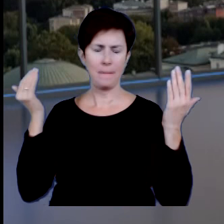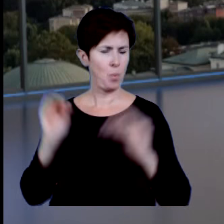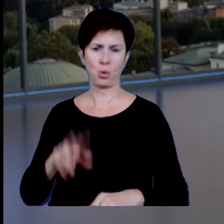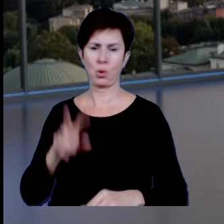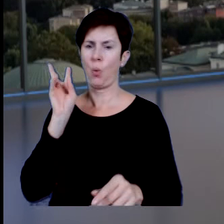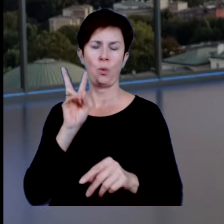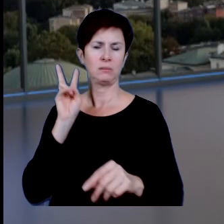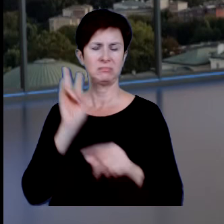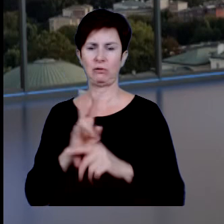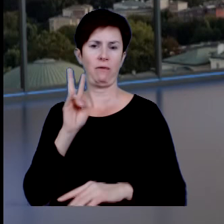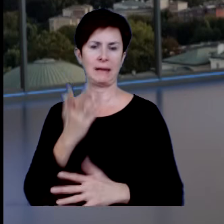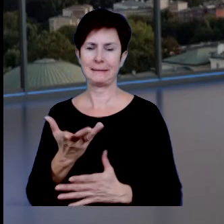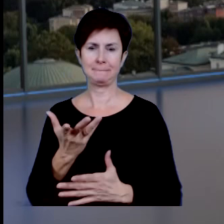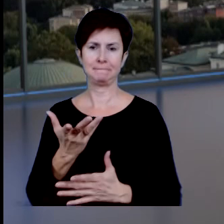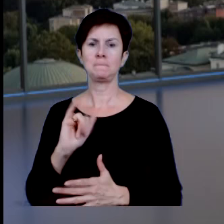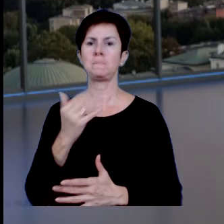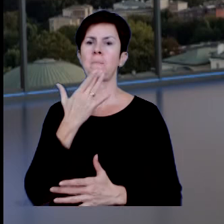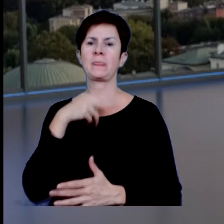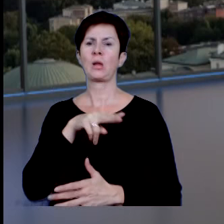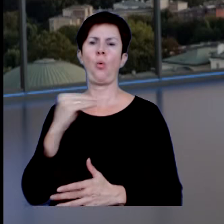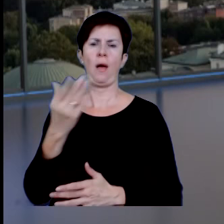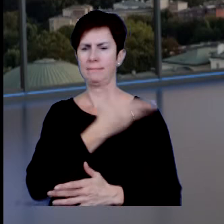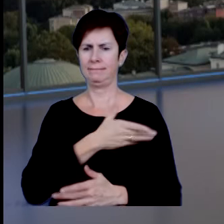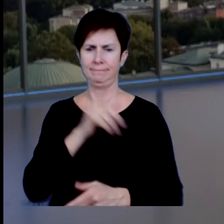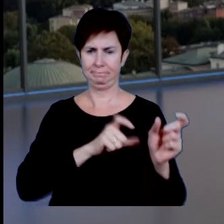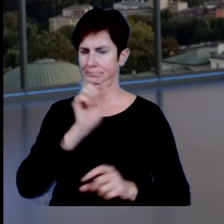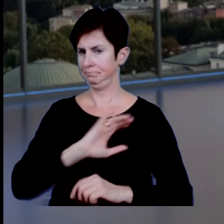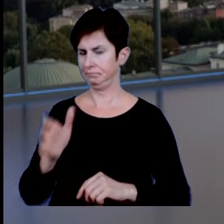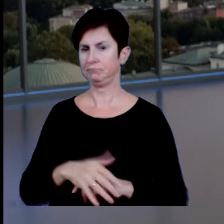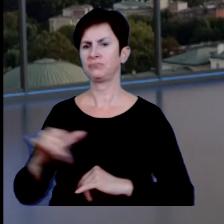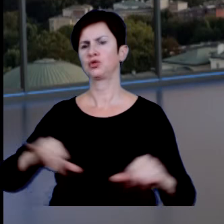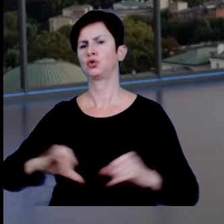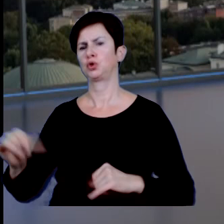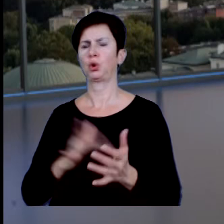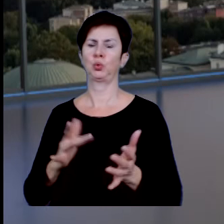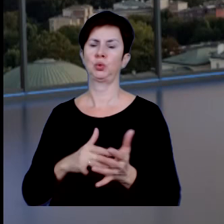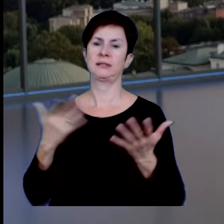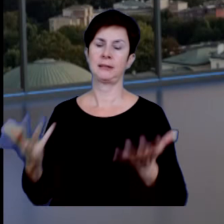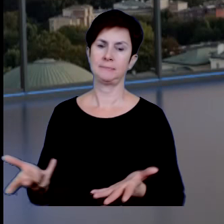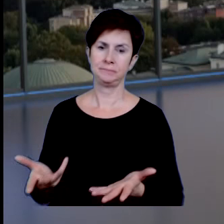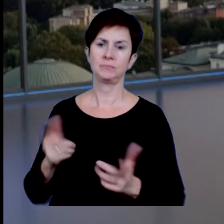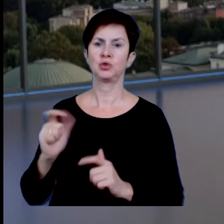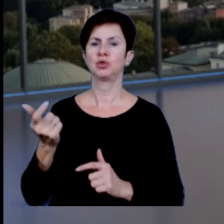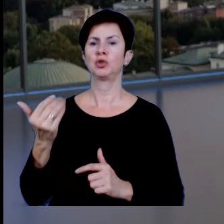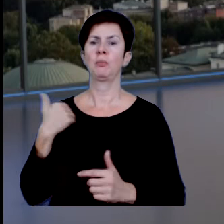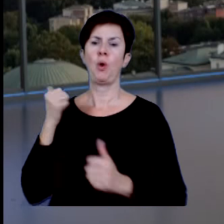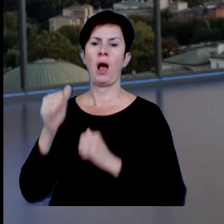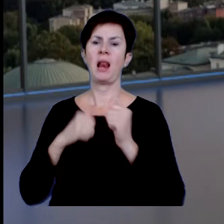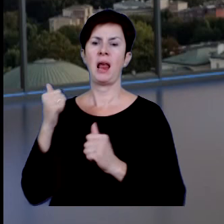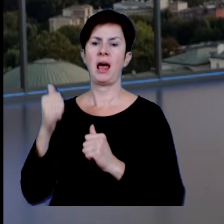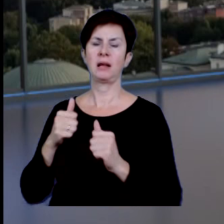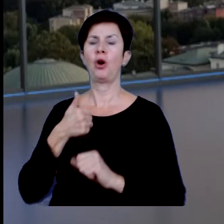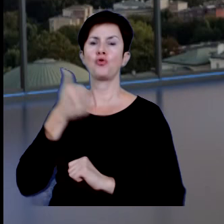ufać w zapewnienia unionistów. Co do rządu Donalda Tuska i tego, co działo się przez ostatni rok.